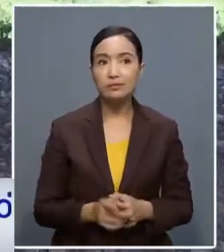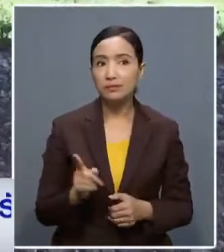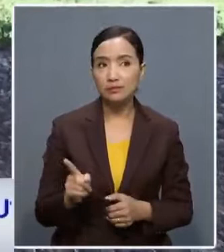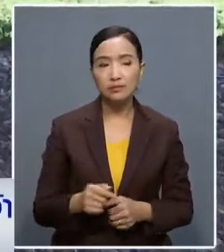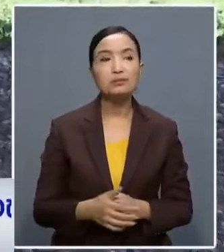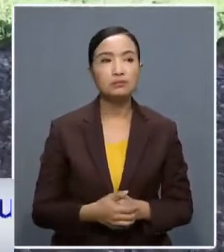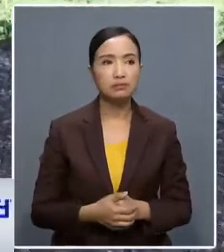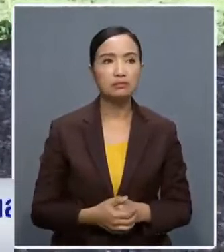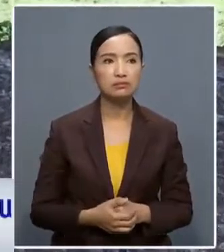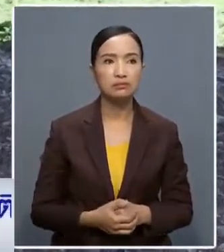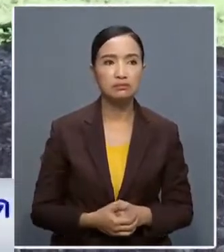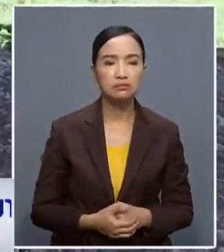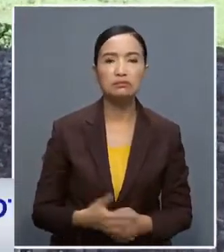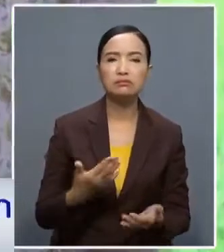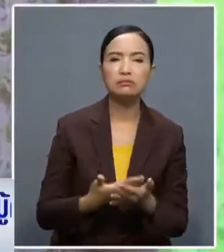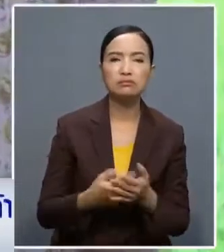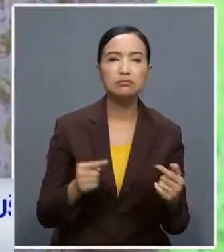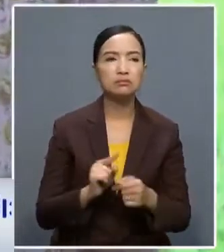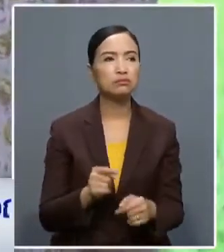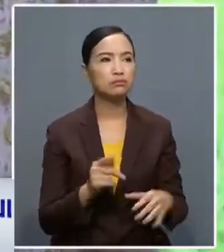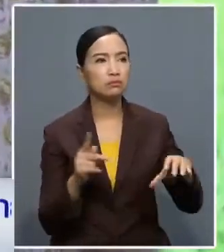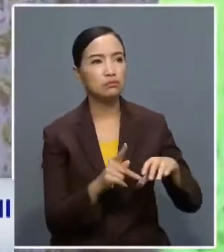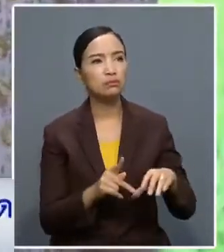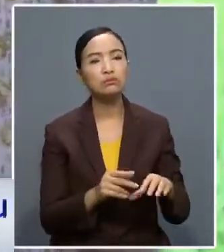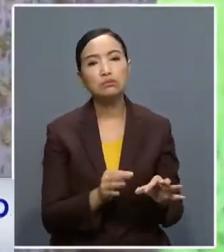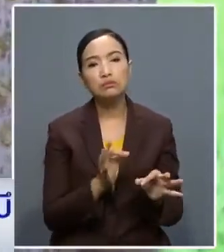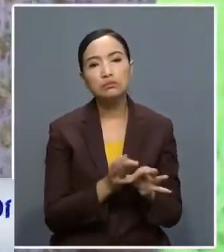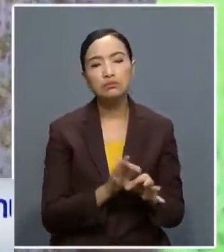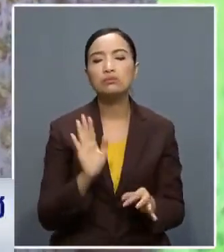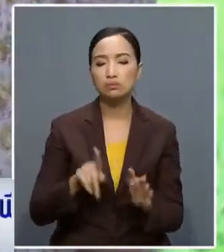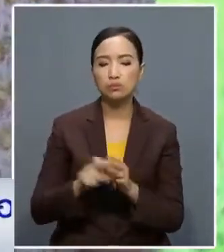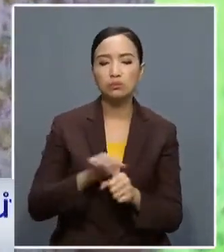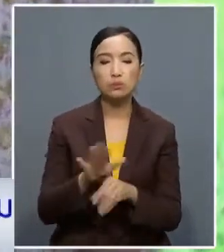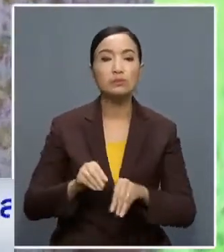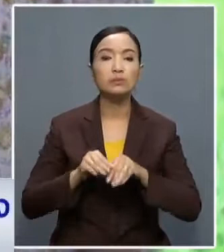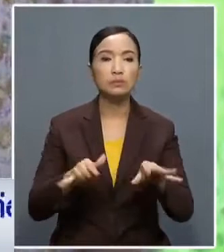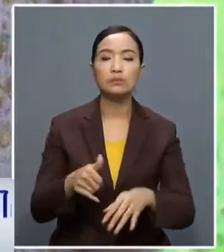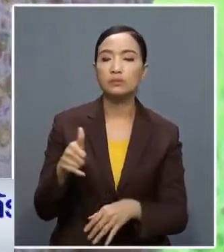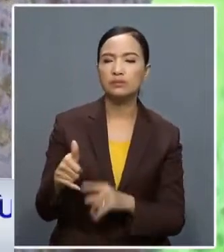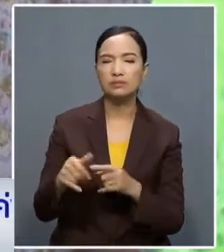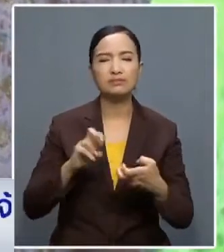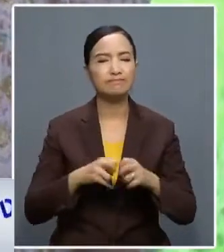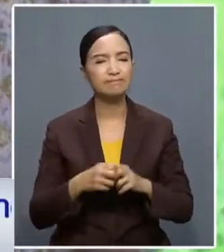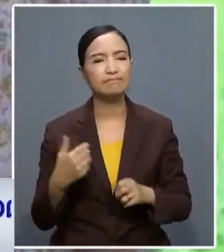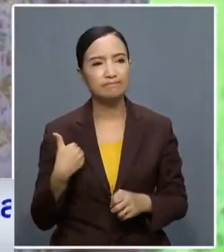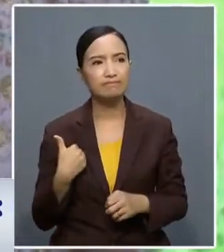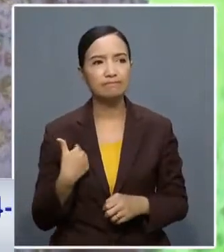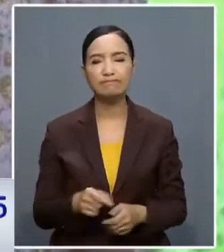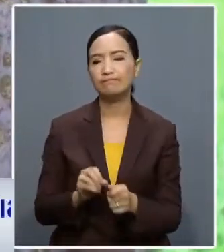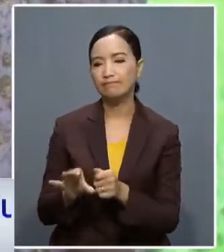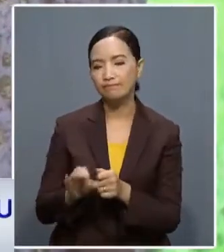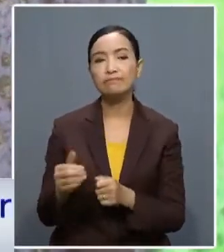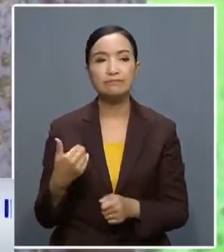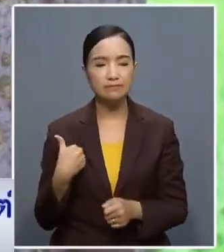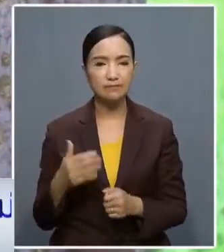ตใช้กับธกส.ที่เป็นประเภทไหนคะ ช่วงที่ไวรัสโควิดแพร่ระบาดเข้ามานะครับลูกค้าประสบปัญหาเราก็ได้เข้ามาแนะนำในเรื่อง